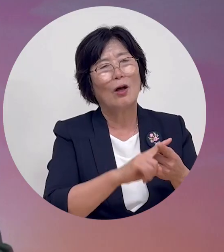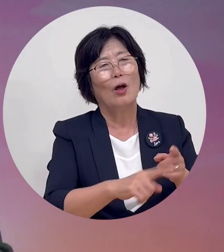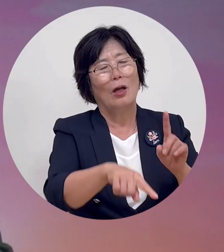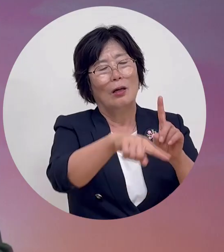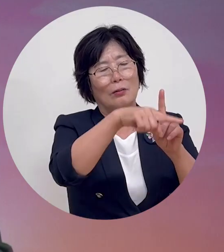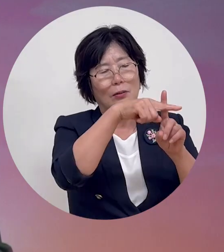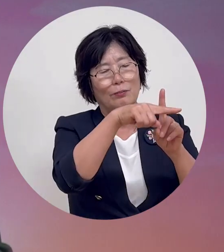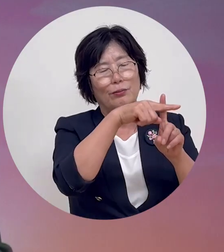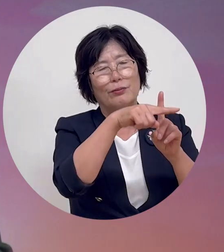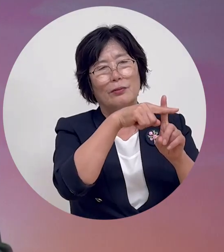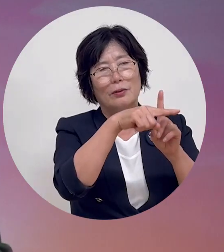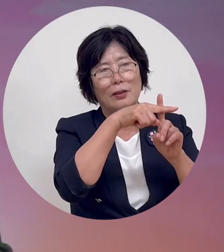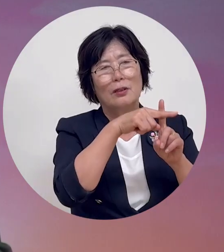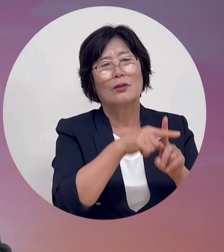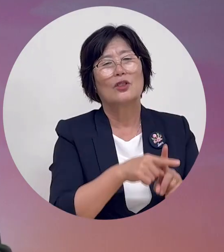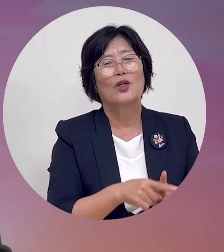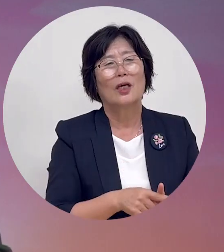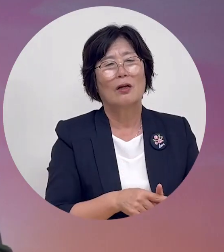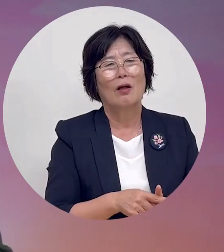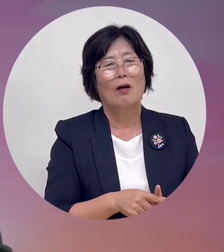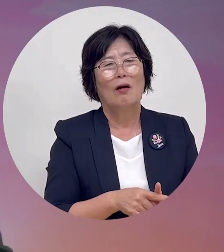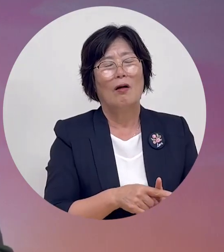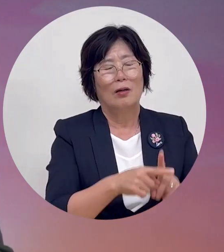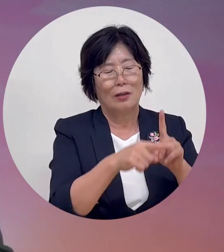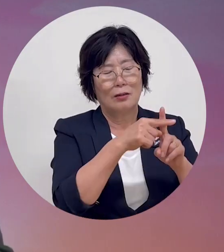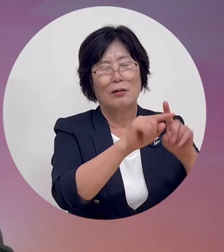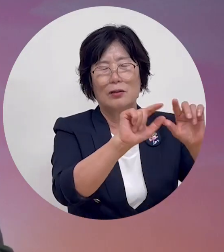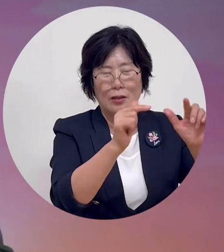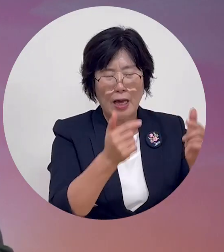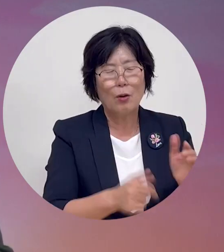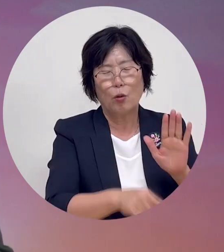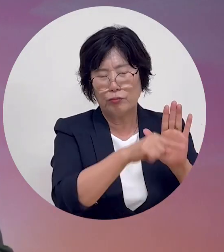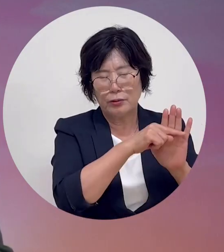뭘 이야기하는지는 들어볼 필요가 있겠죠.